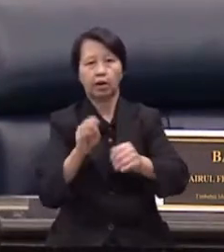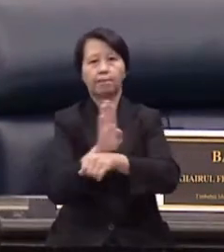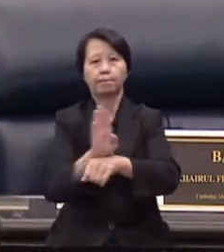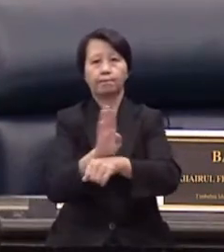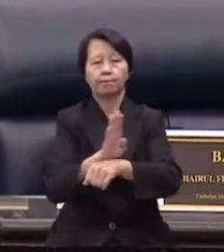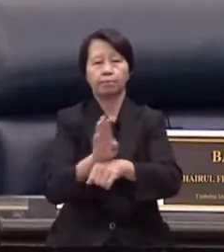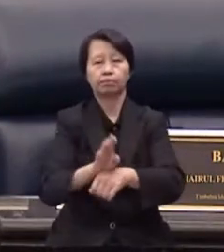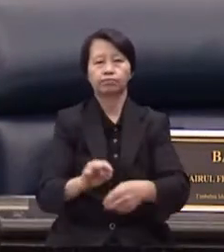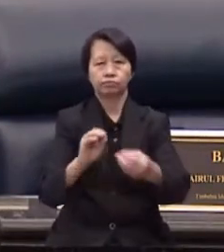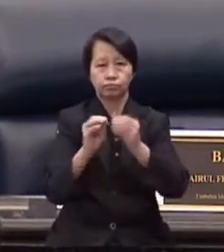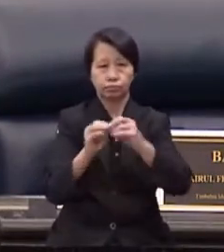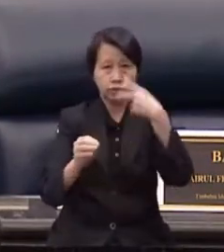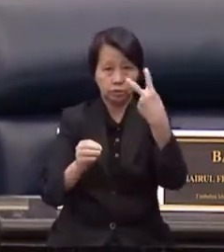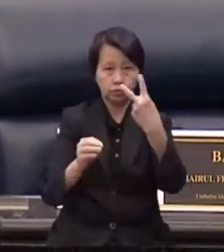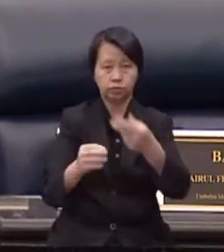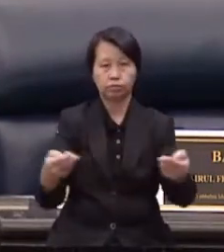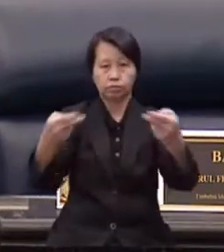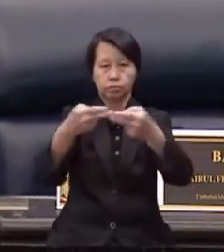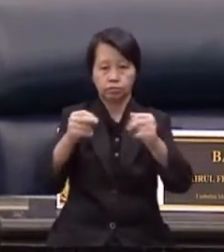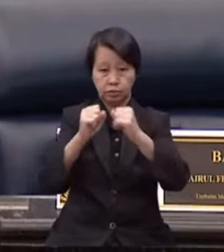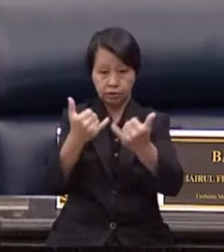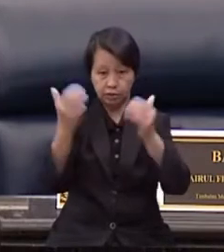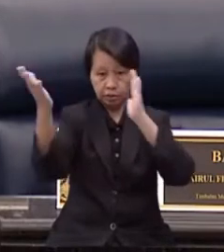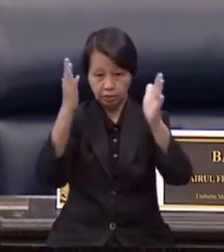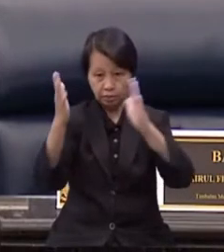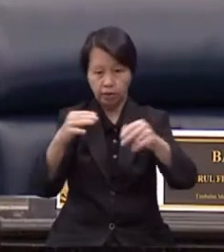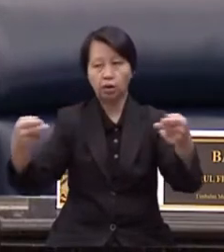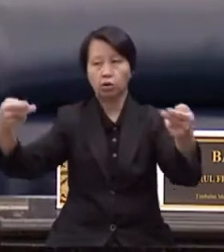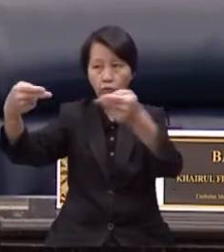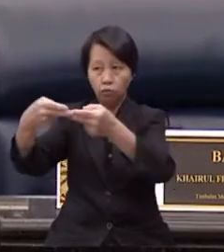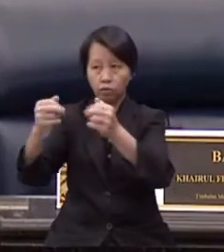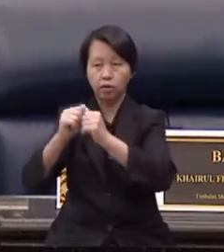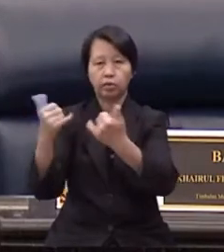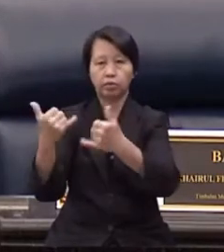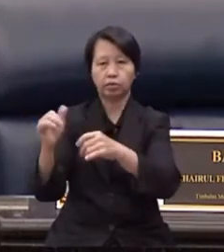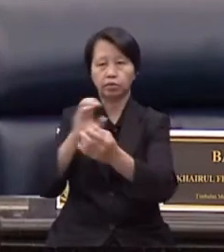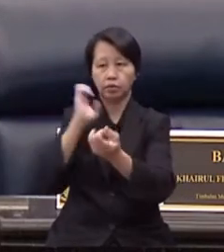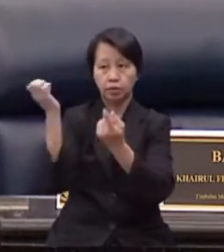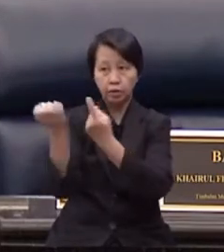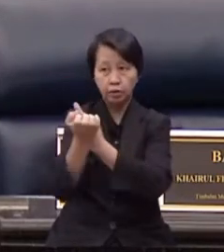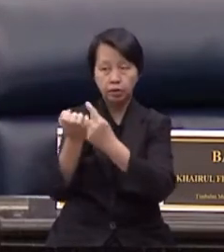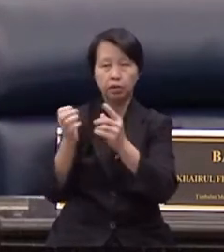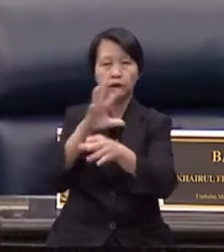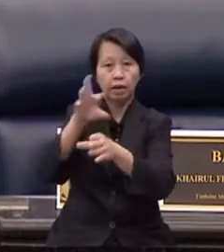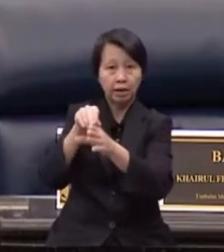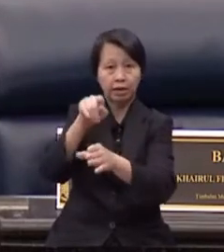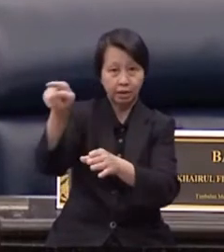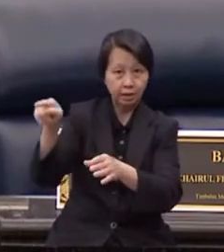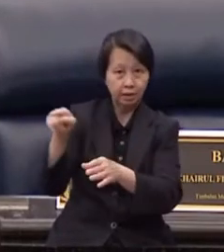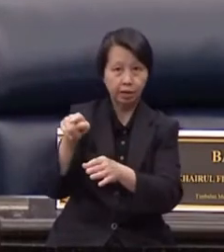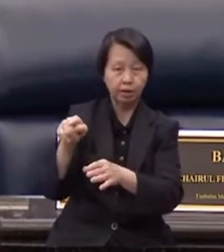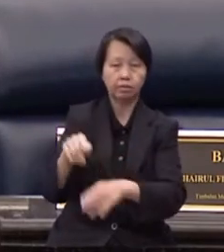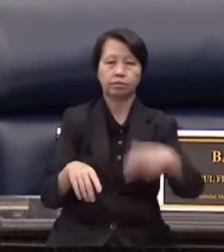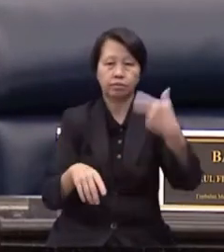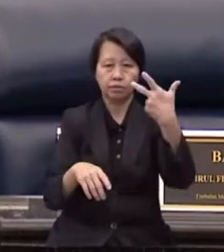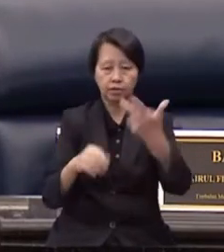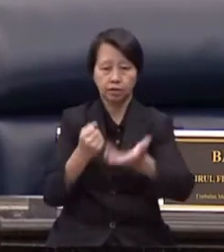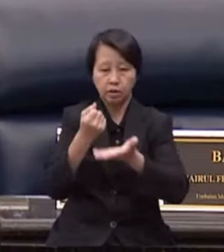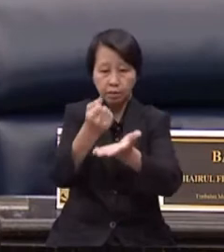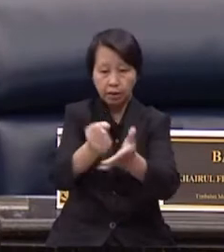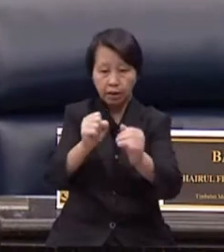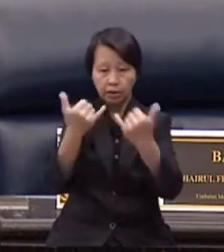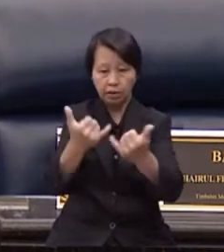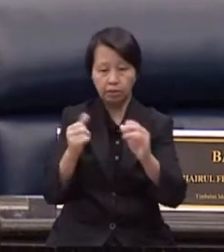penjagaan kedua menghubungkan Serikat tempat dan dengan pemain ekosistem terlibat ketiga membantu